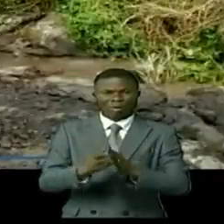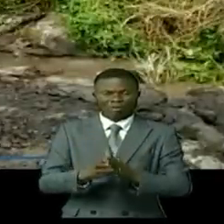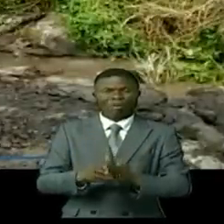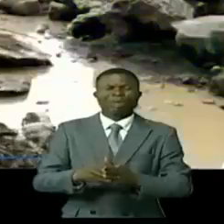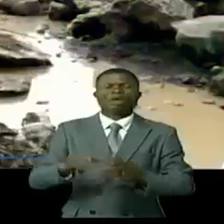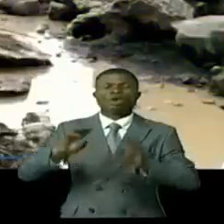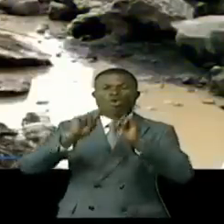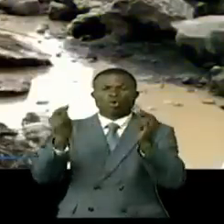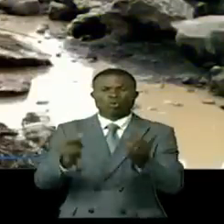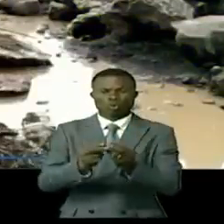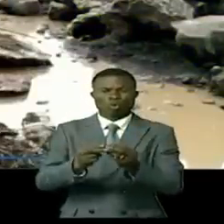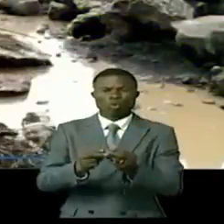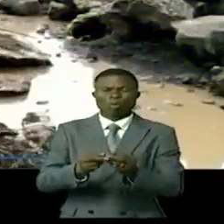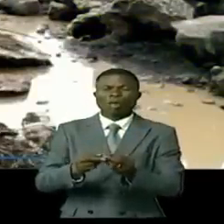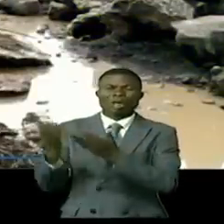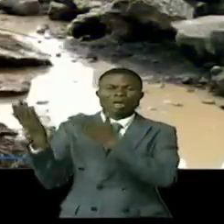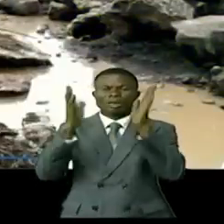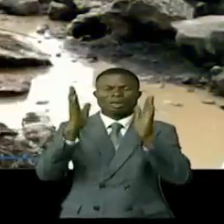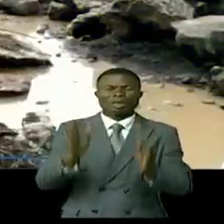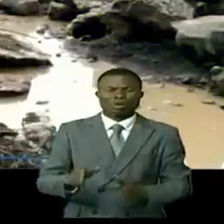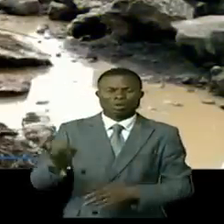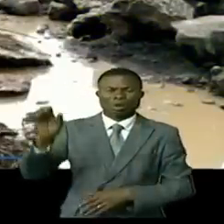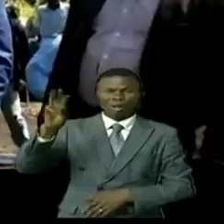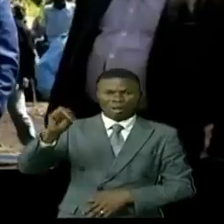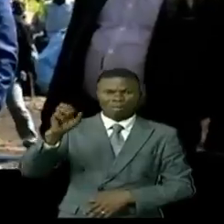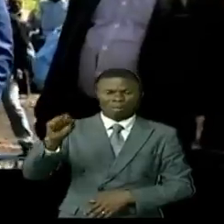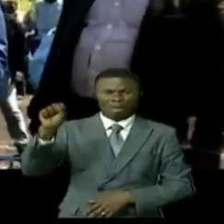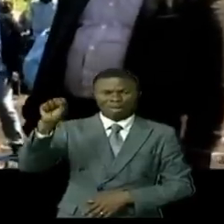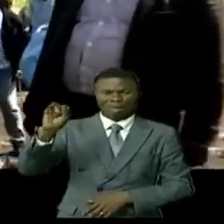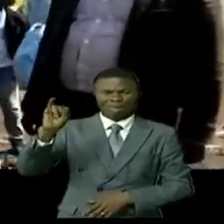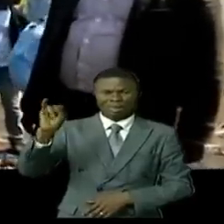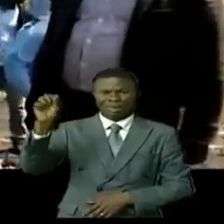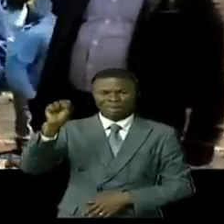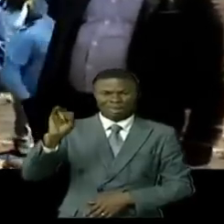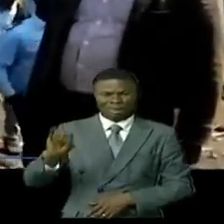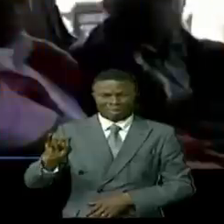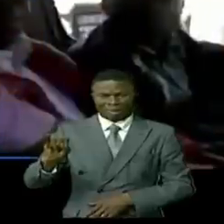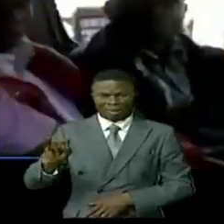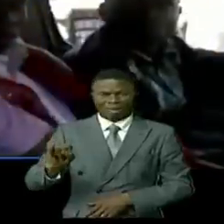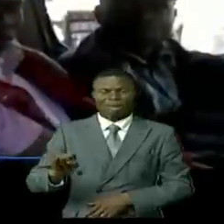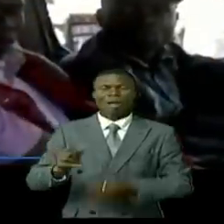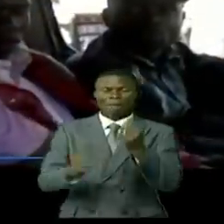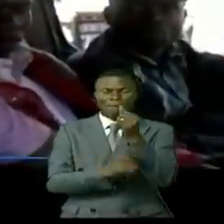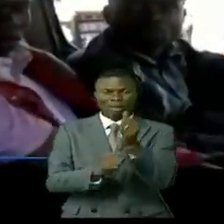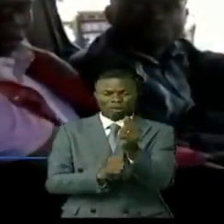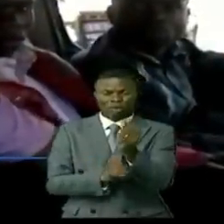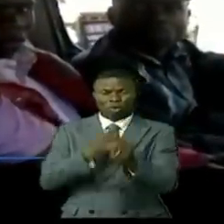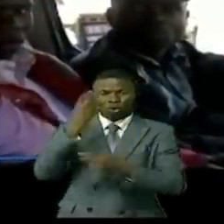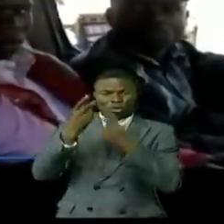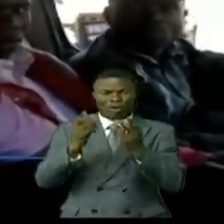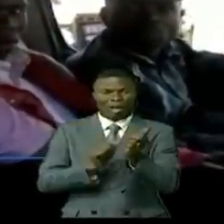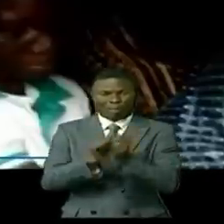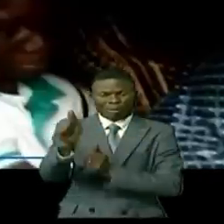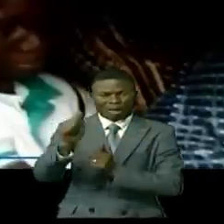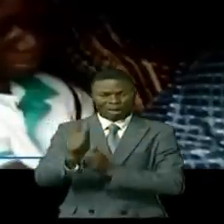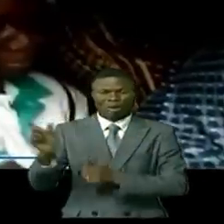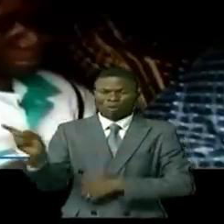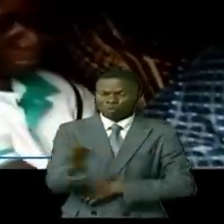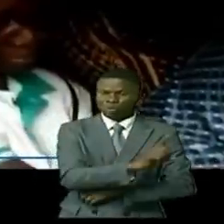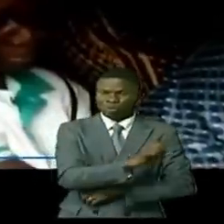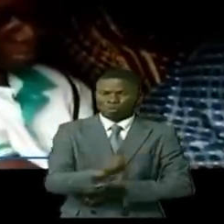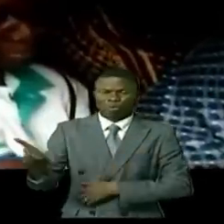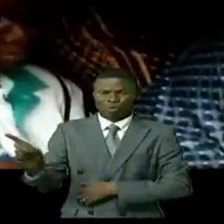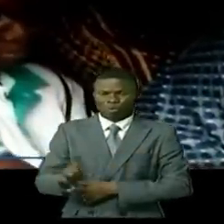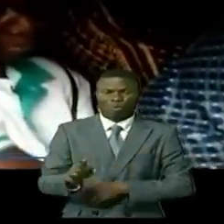collectifs des transporteurs des Masisi, Kouatramad en sigle. Les usagers ainsi que les passagers de la route